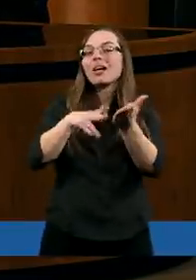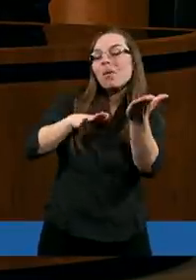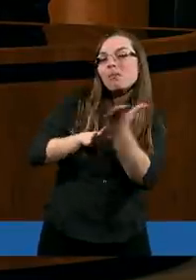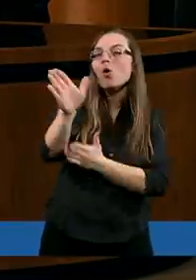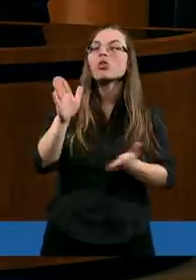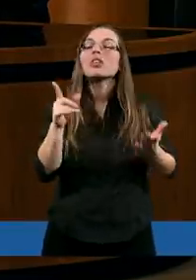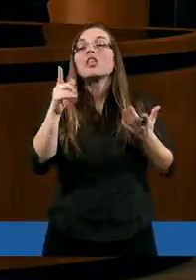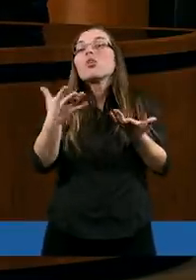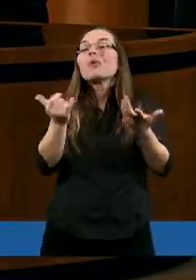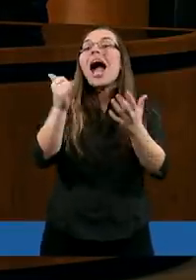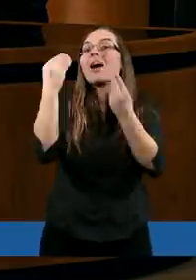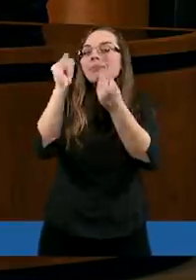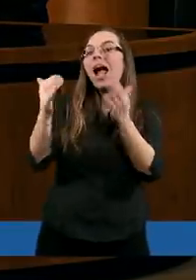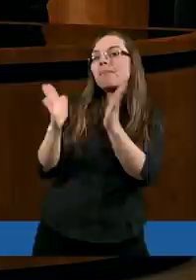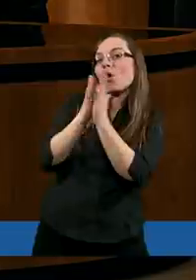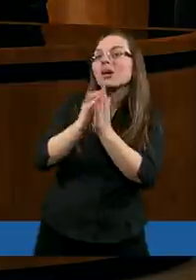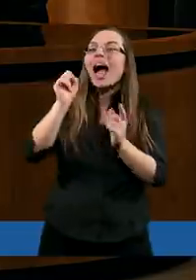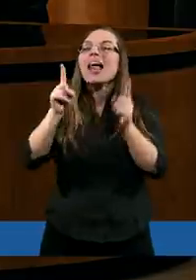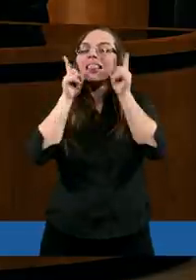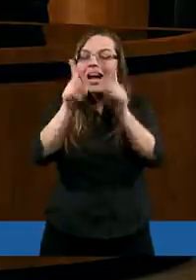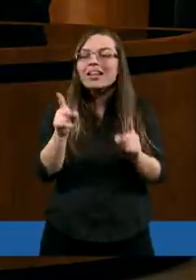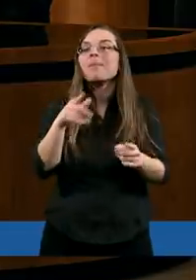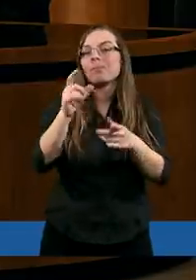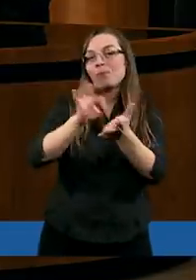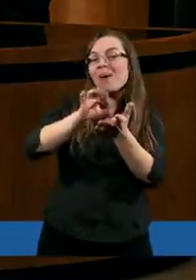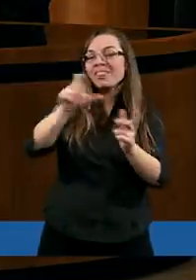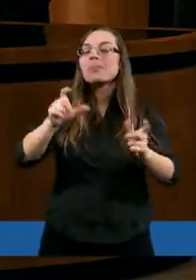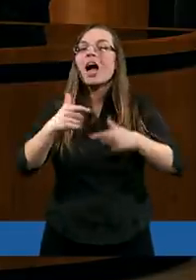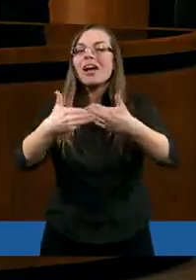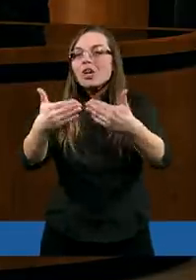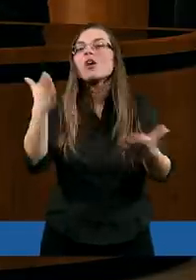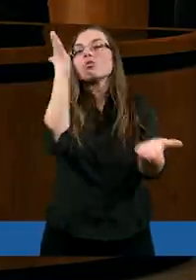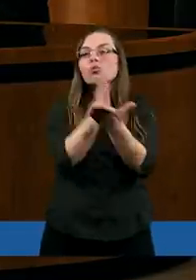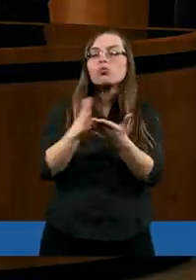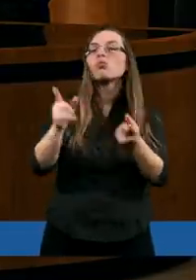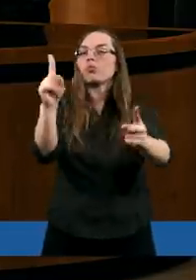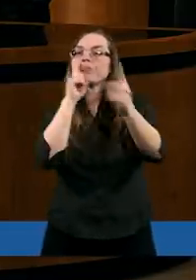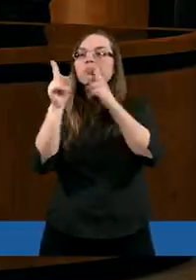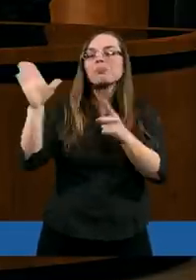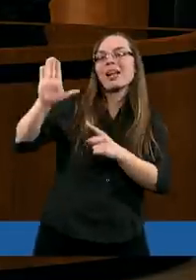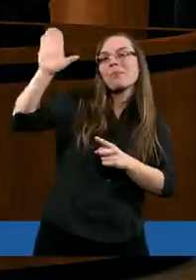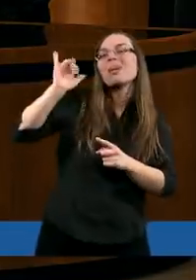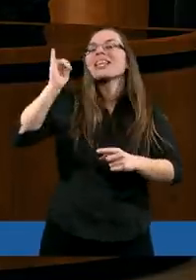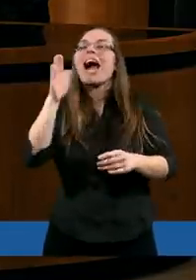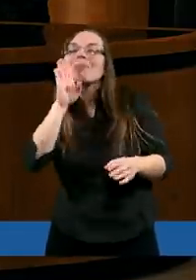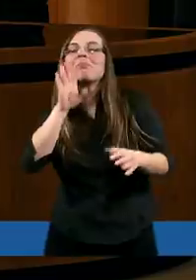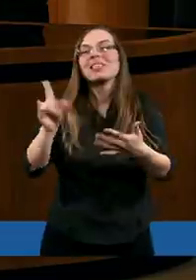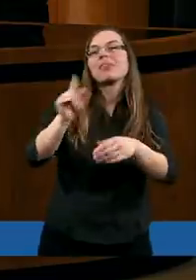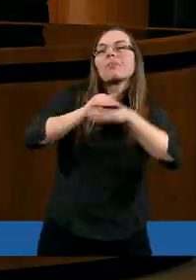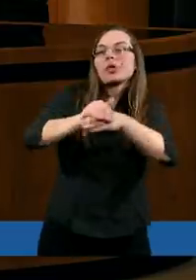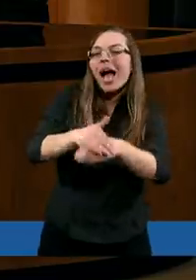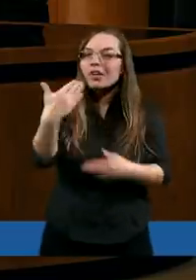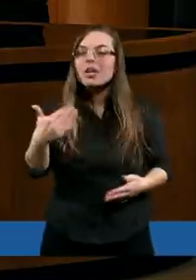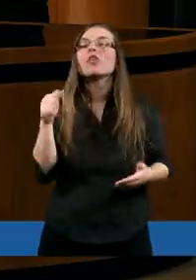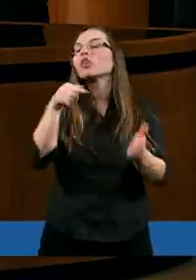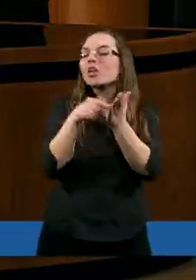się nawet modlić. A po pewnym okresie czasu już rozmawia z Bogiem jak z przyjacielem i to